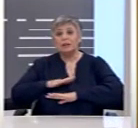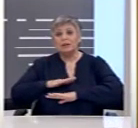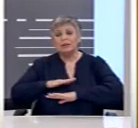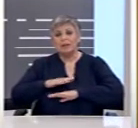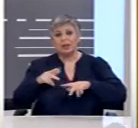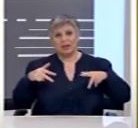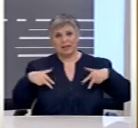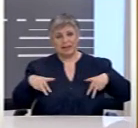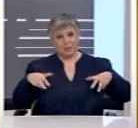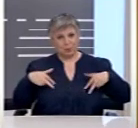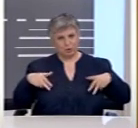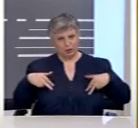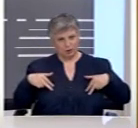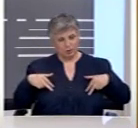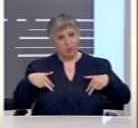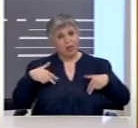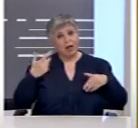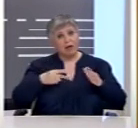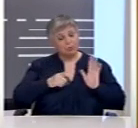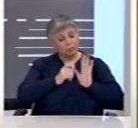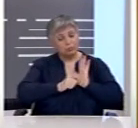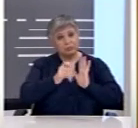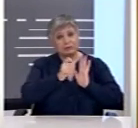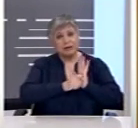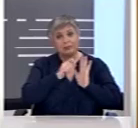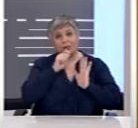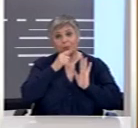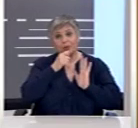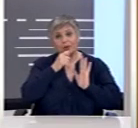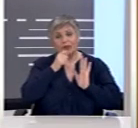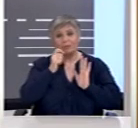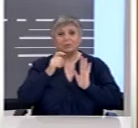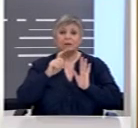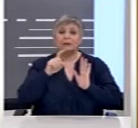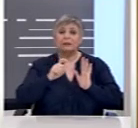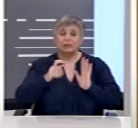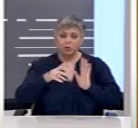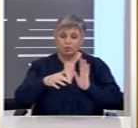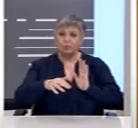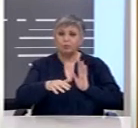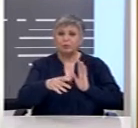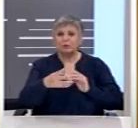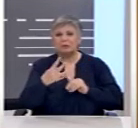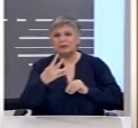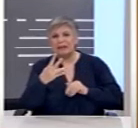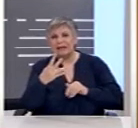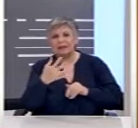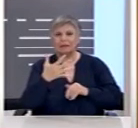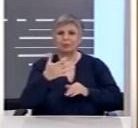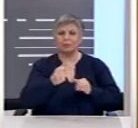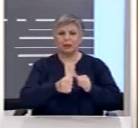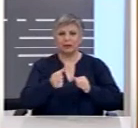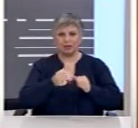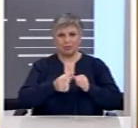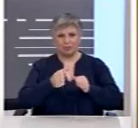στο προσεχές διάστημα, σε εύλογο διάστημα, ίσως να απαιτηθούν 2-3-4 μήνες, θα υπάρξει, διότι